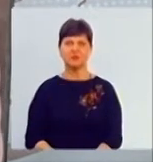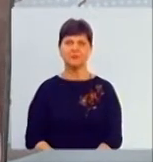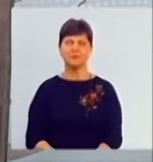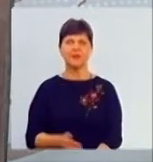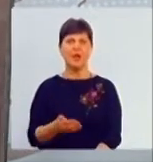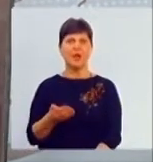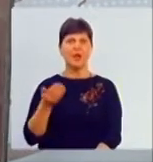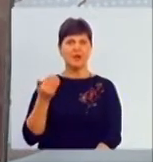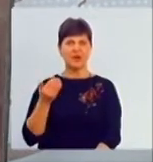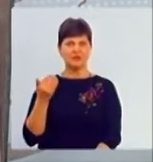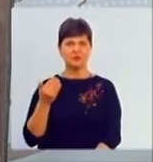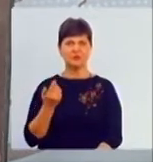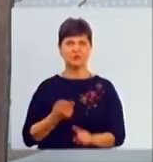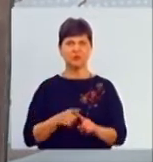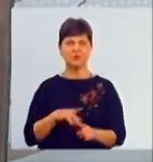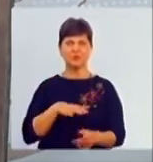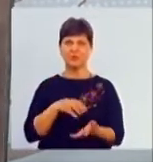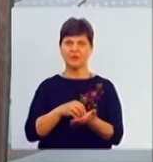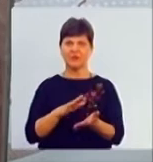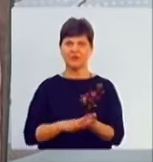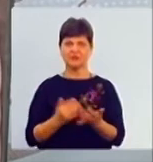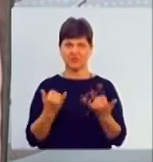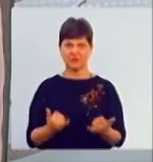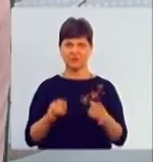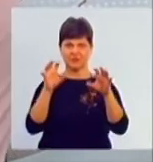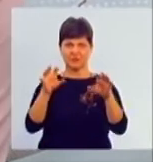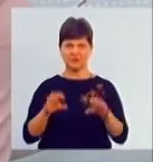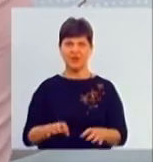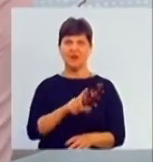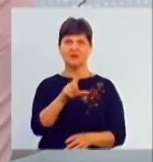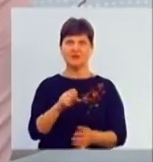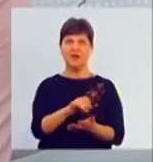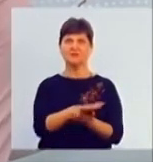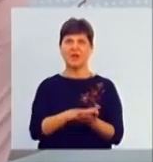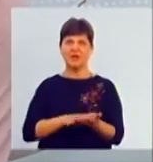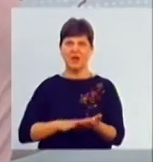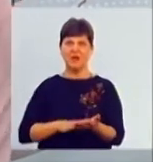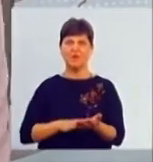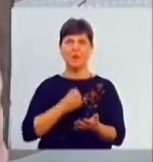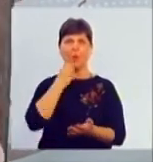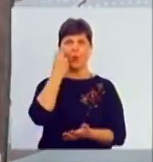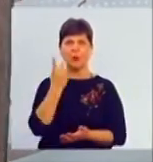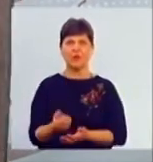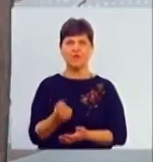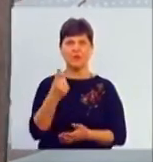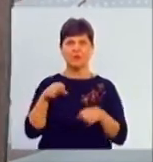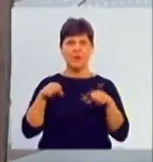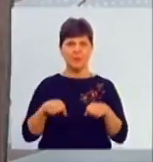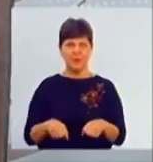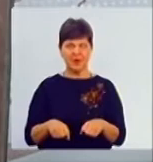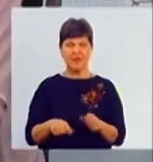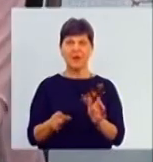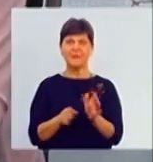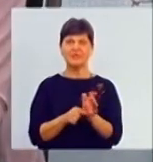Раніше це було визначено діючим законодавством за заявою. Після того, як виникне право у пенсіонера на